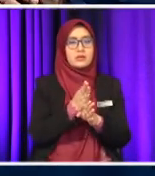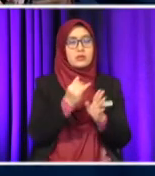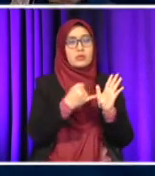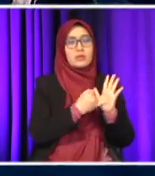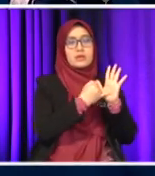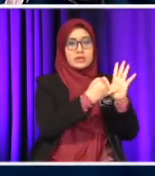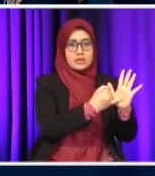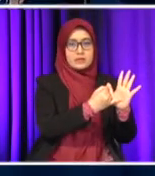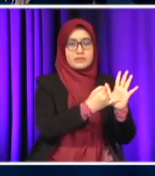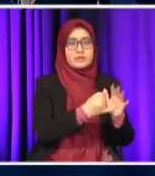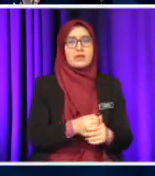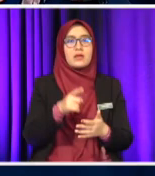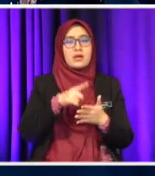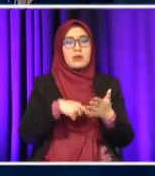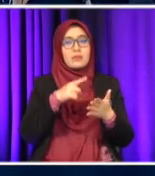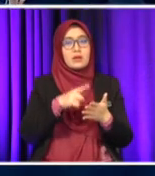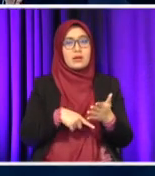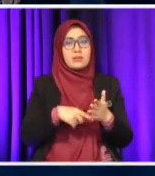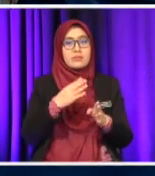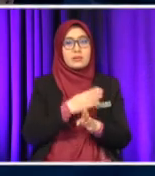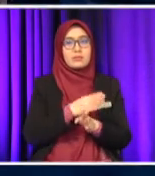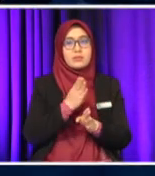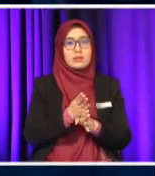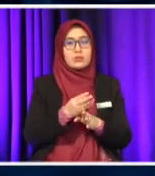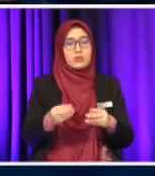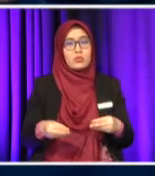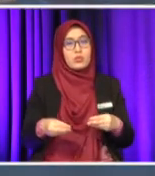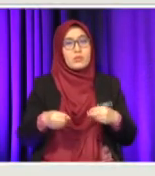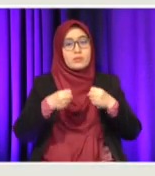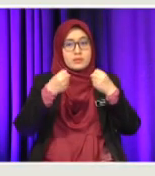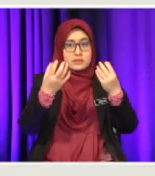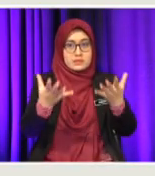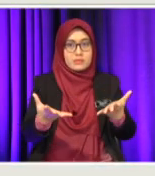sembarang bentuk persembahan atau komunikasi berbahaya